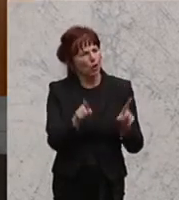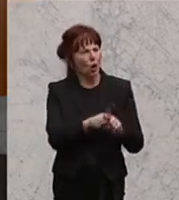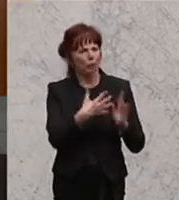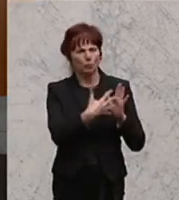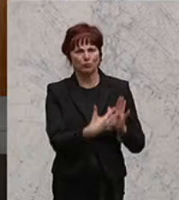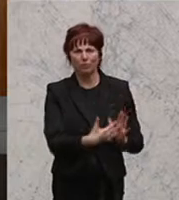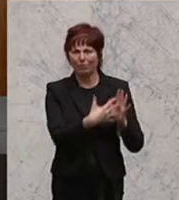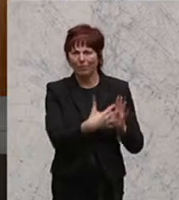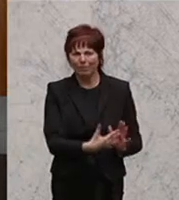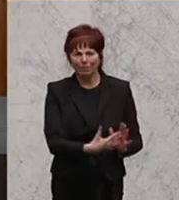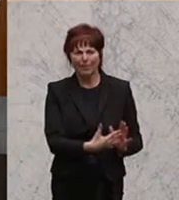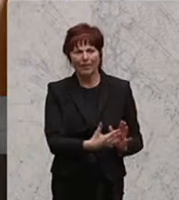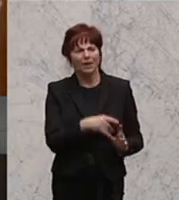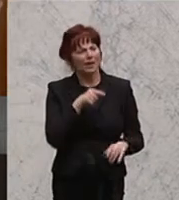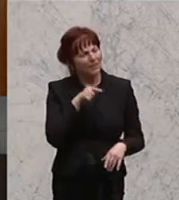diese